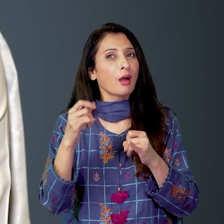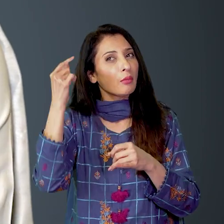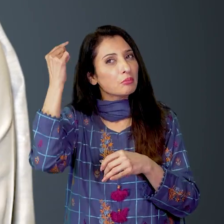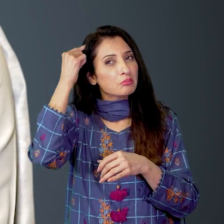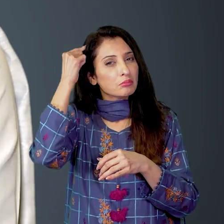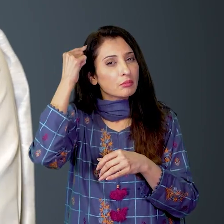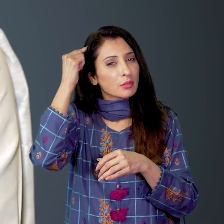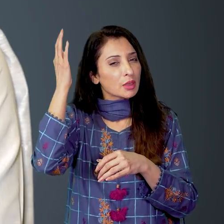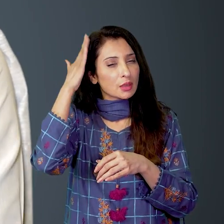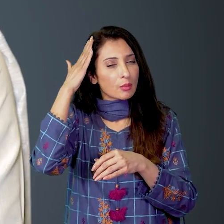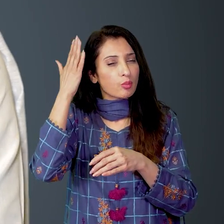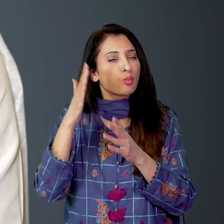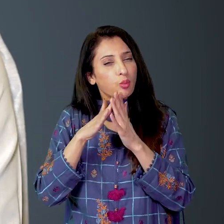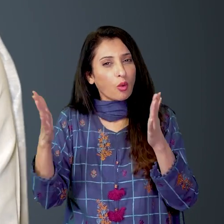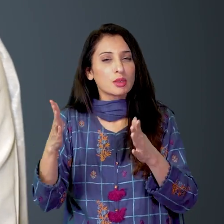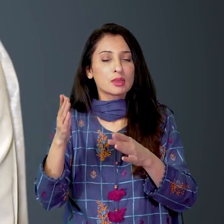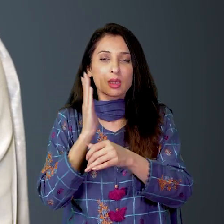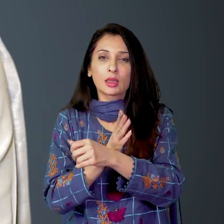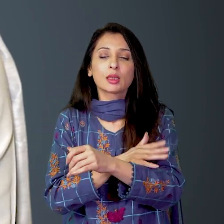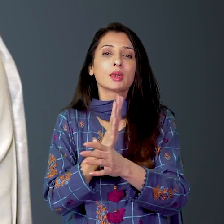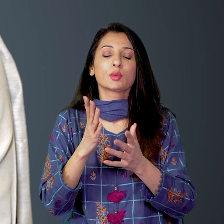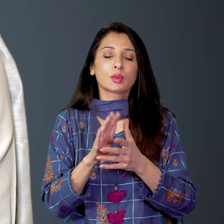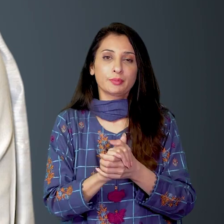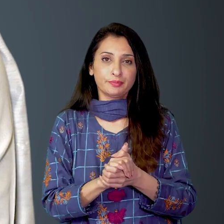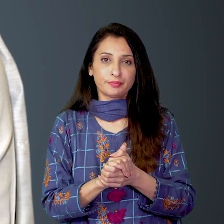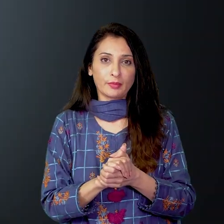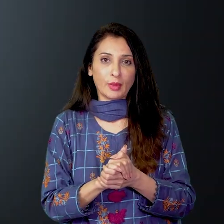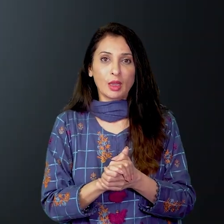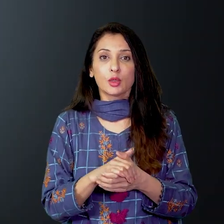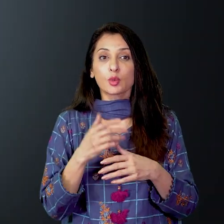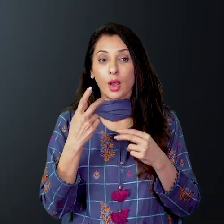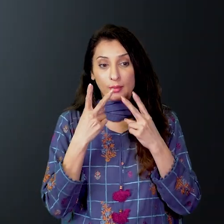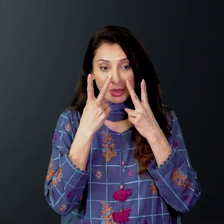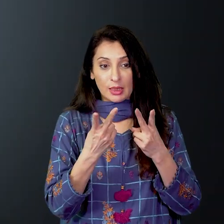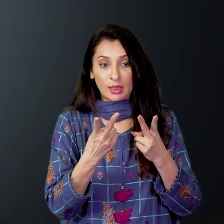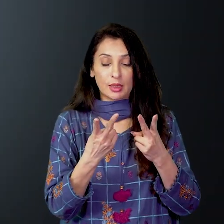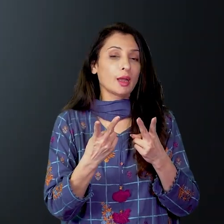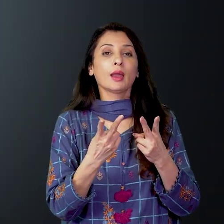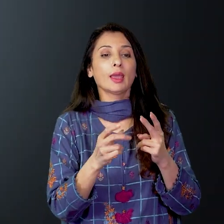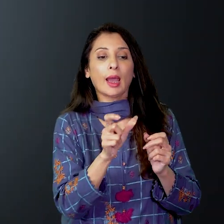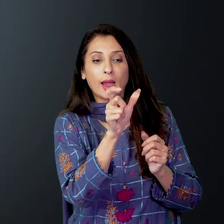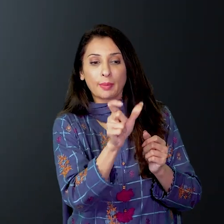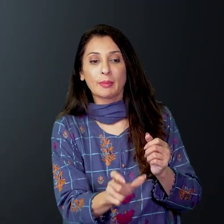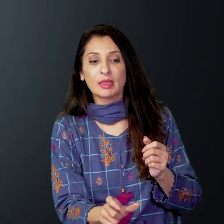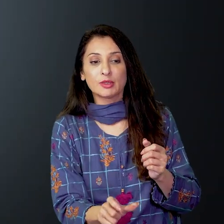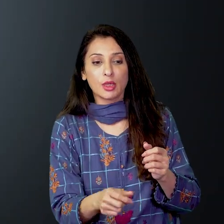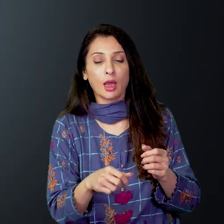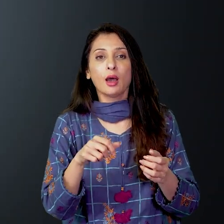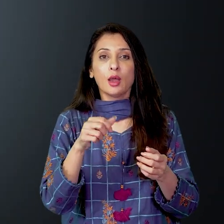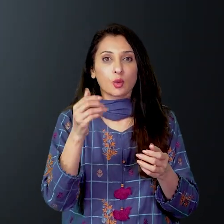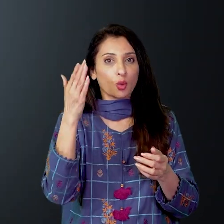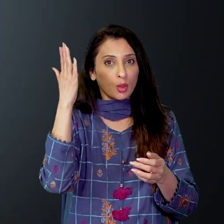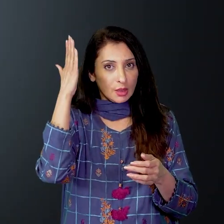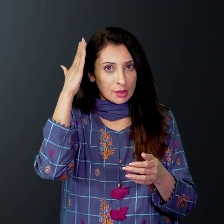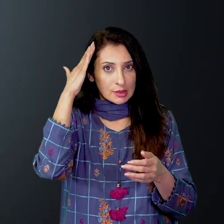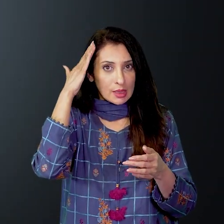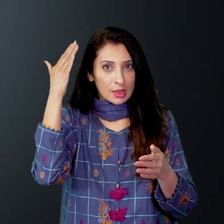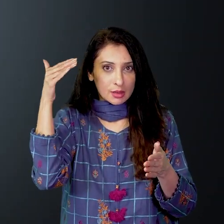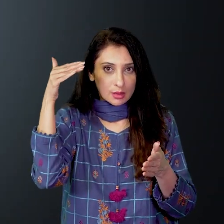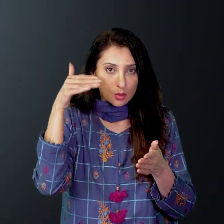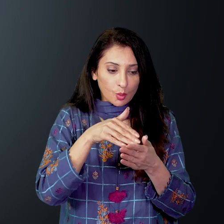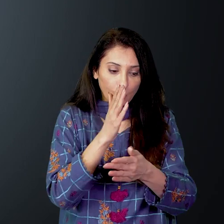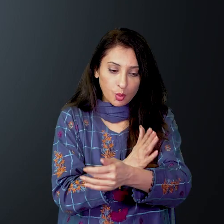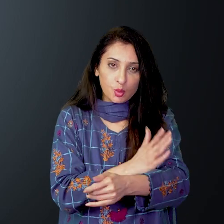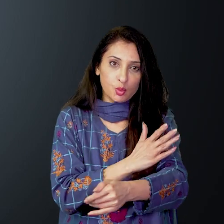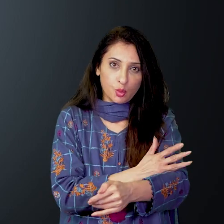होती। तो मैं आपको 5 डेंजर साइंस बताऊंगी जिसकी बेस पे आपको पता लगेगा कि आपका बच्चा या आपका बड़ा या जो भी हेड